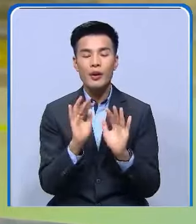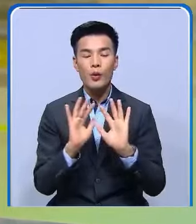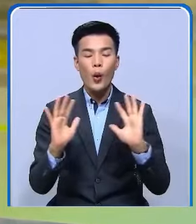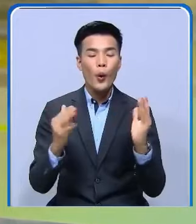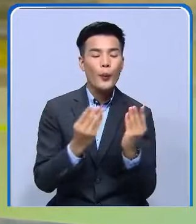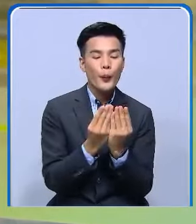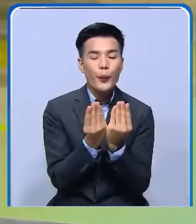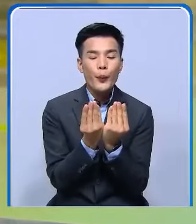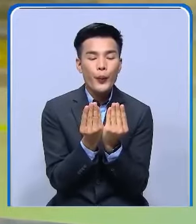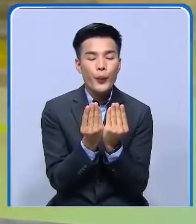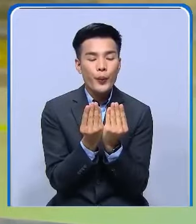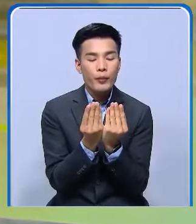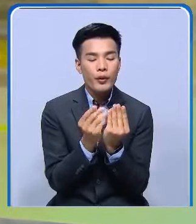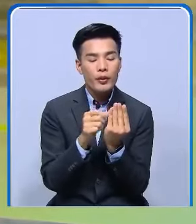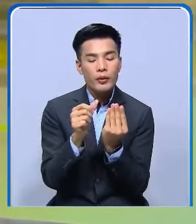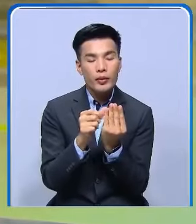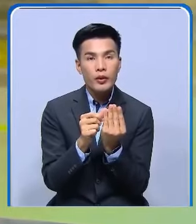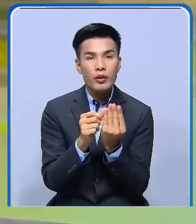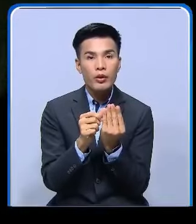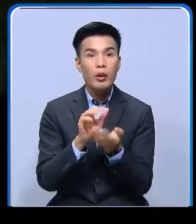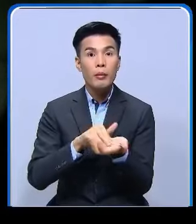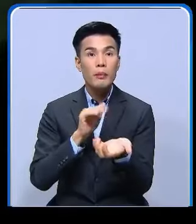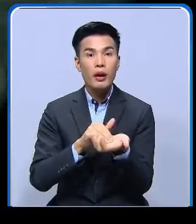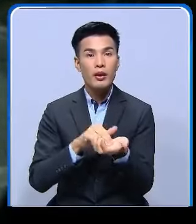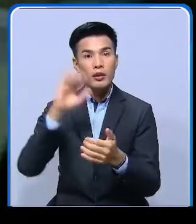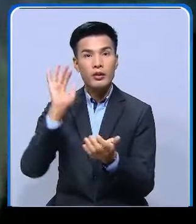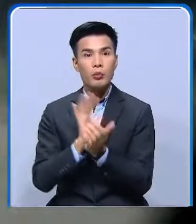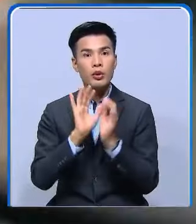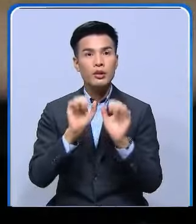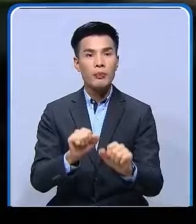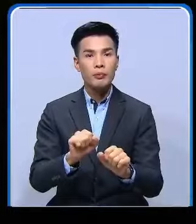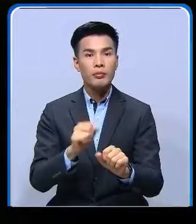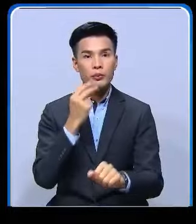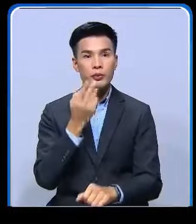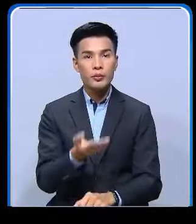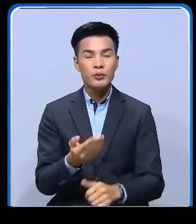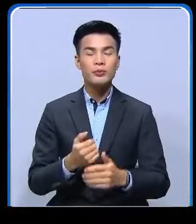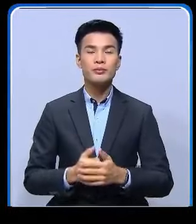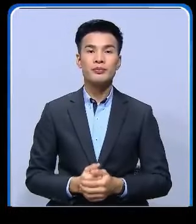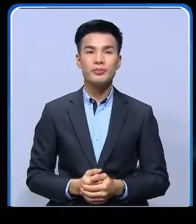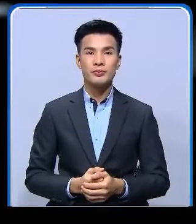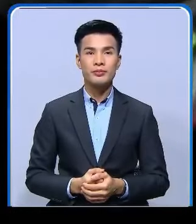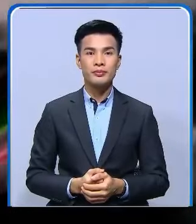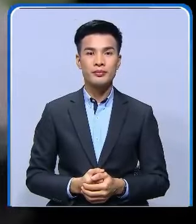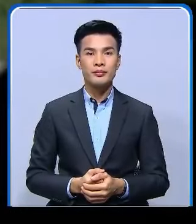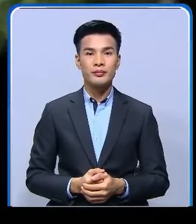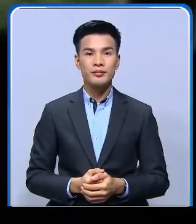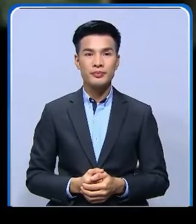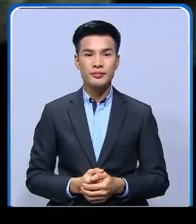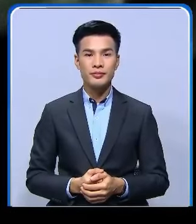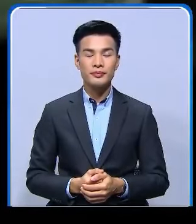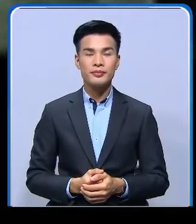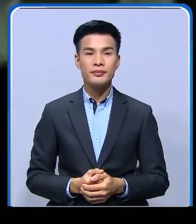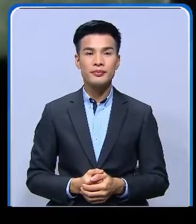าที่บุกจับแล้วสภาพเป็นยังไงคุณผู้ชมไปดูกันค่ะ เป้าหมายอยู่ทางซ้ายเลี้ยวซ้ายพร้อมครับพร้อมน